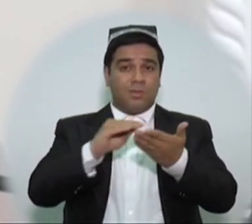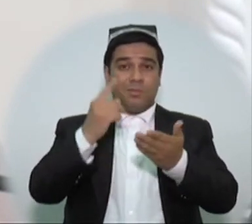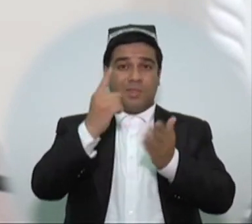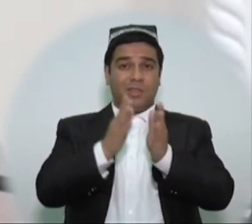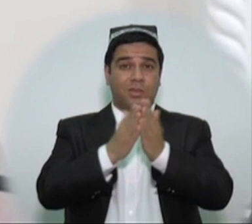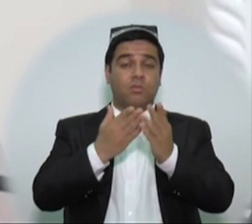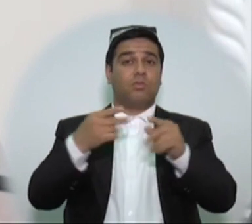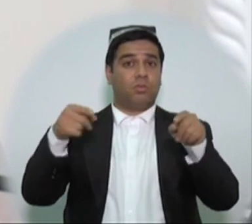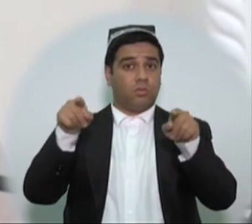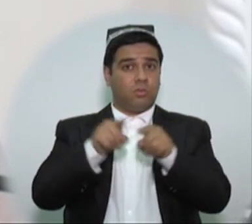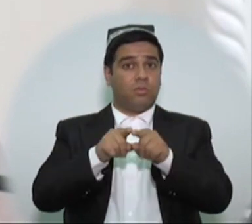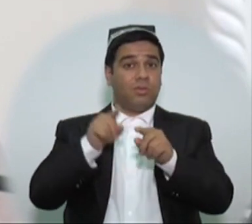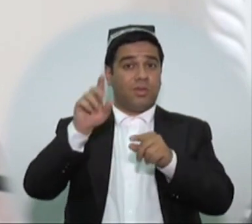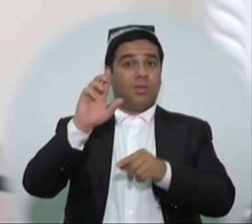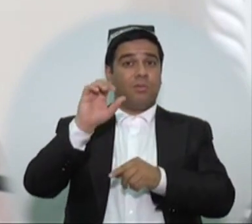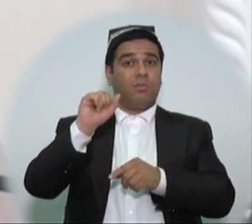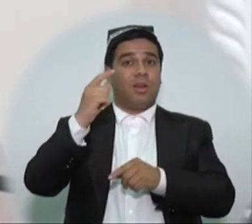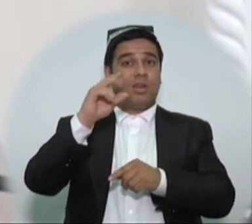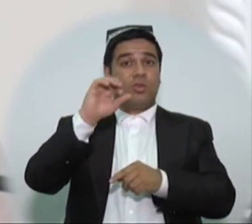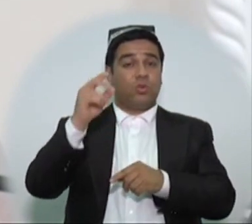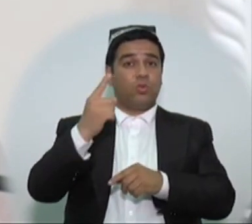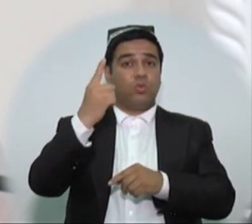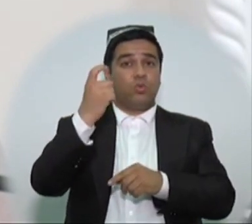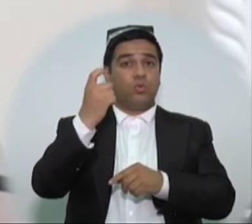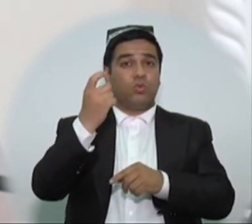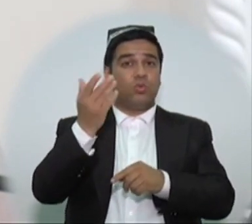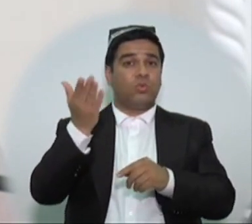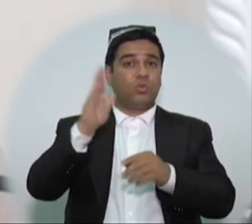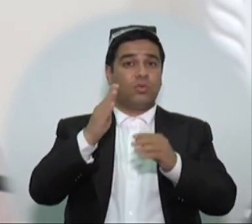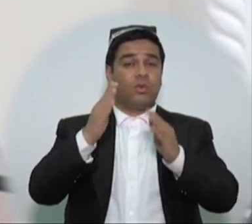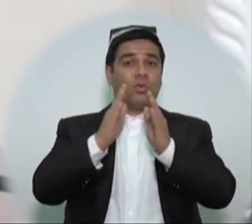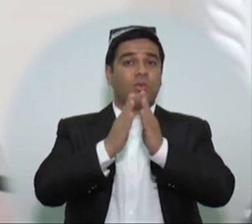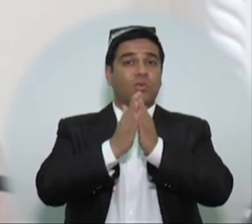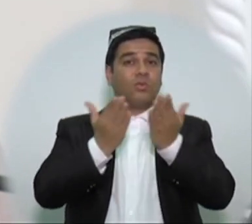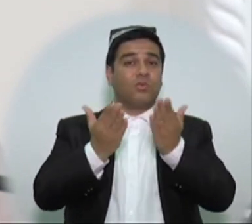Shunaqa bo'lsa ham, Bag'dodda 100 ta kutubxona bor ekan.